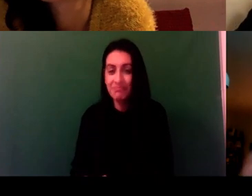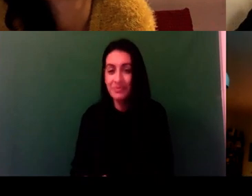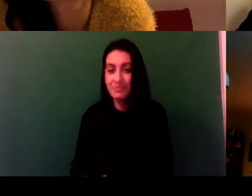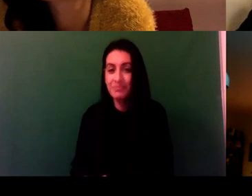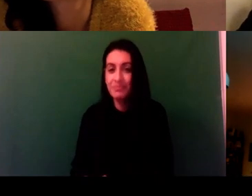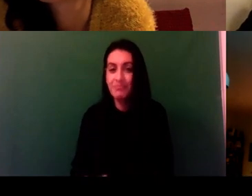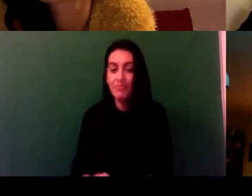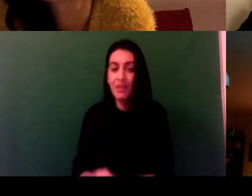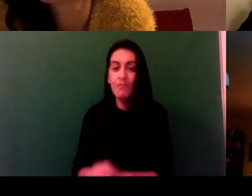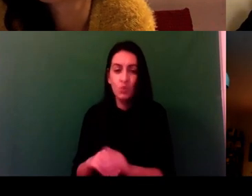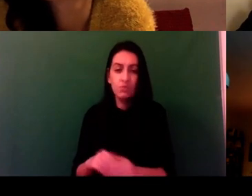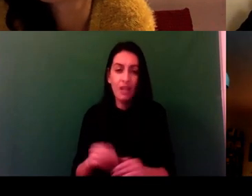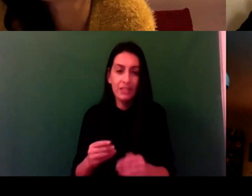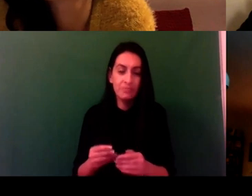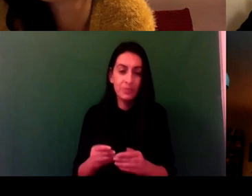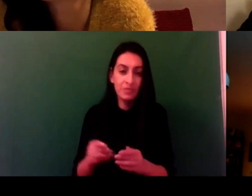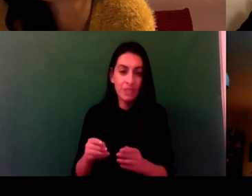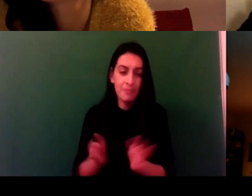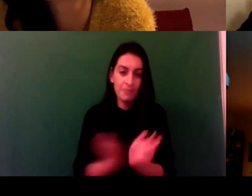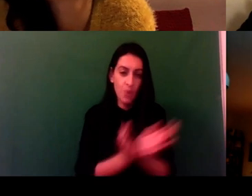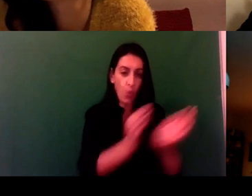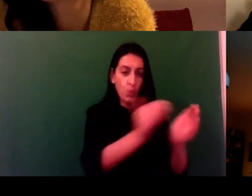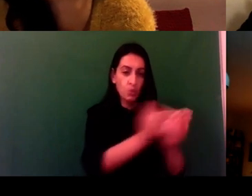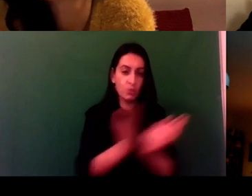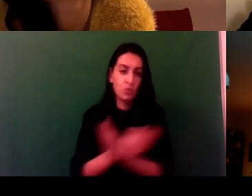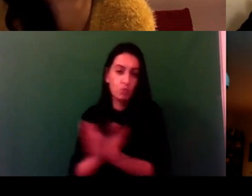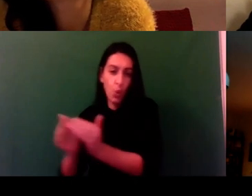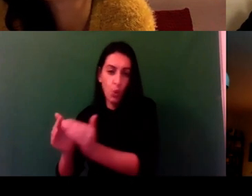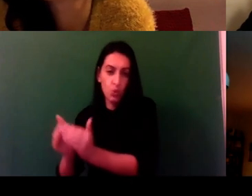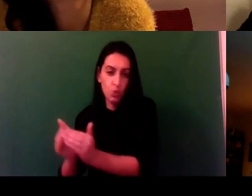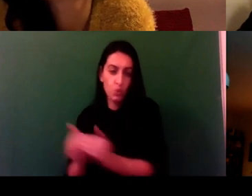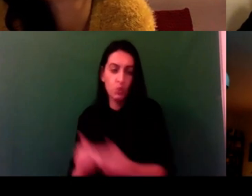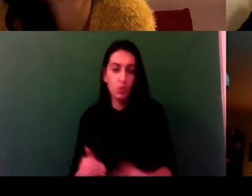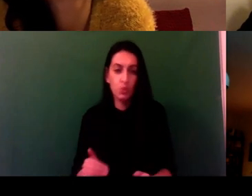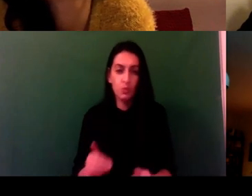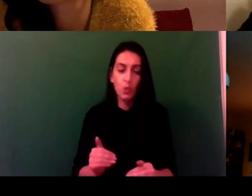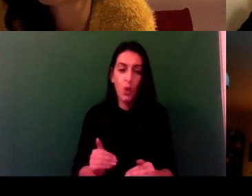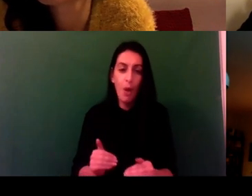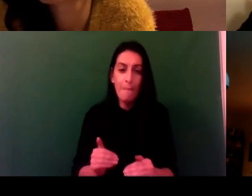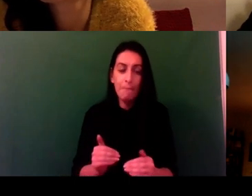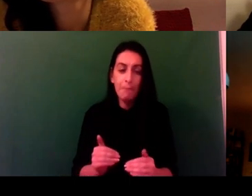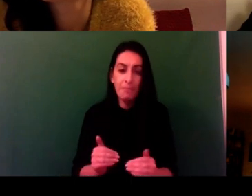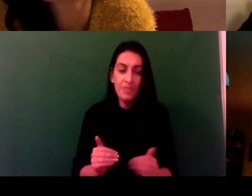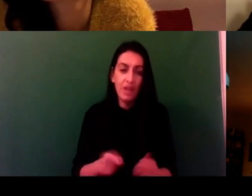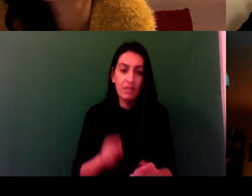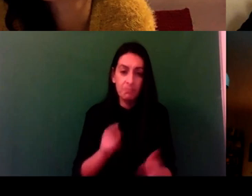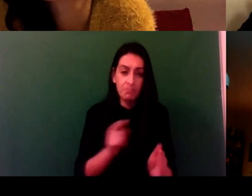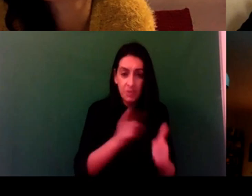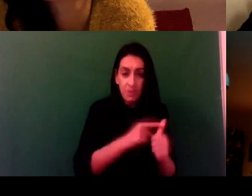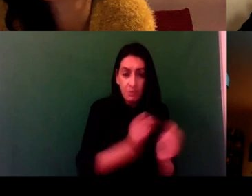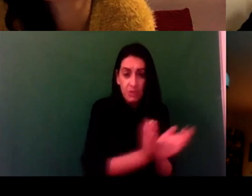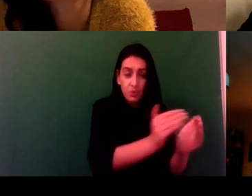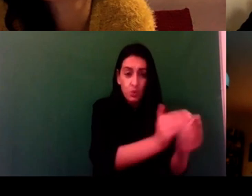buluşmanın yöntemleri üzerine düşünmek lazım. Ne bizim dediğimiz kadar bilimsel, estetik, akademik olmak zorunda, ne de işte